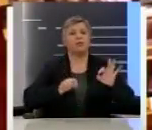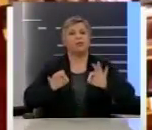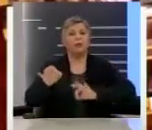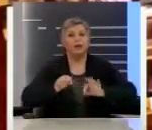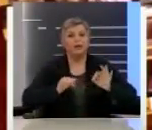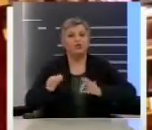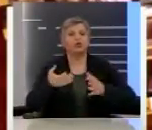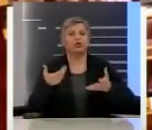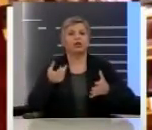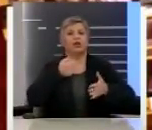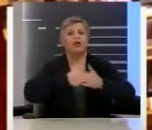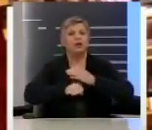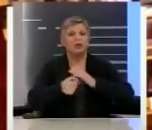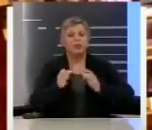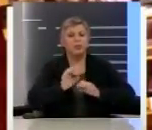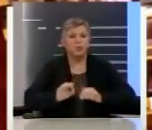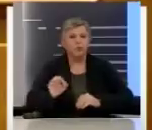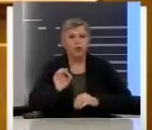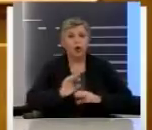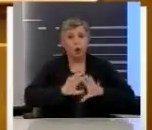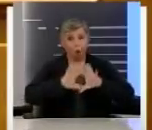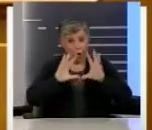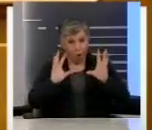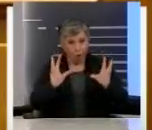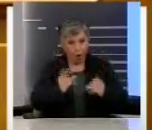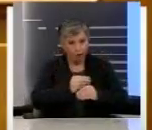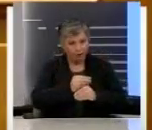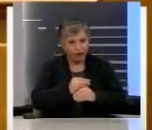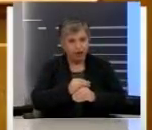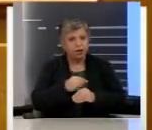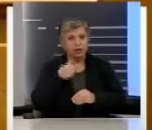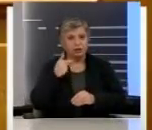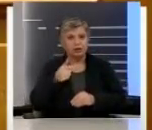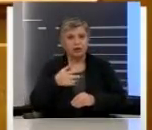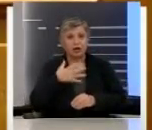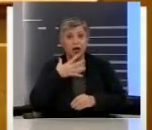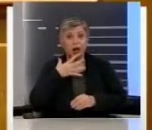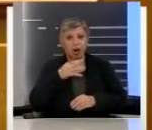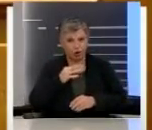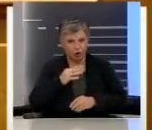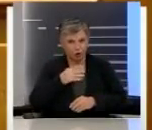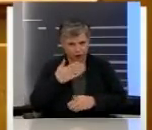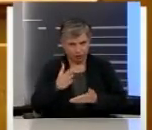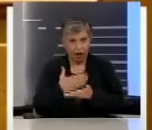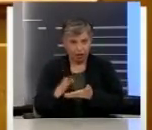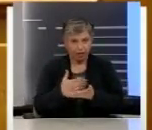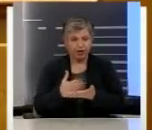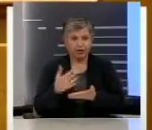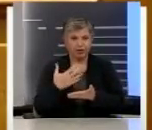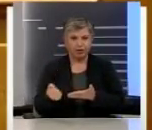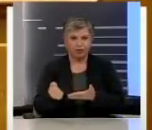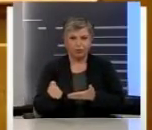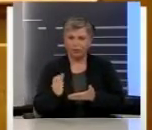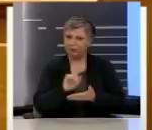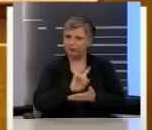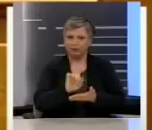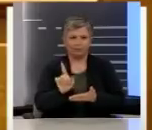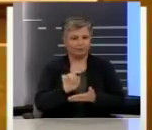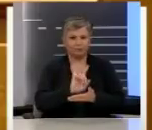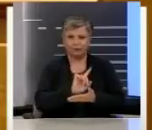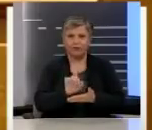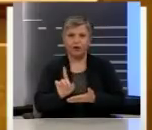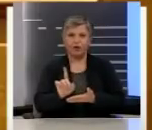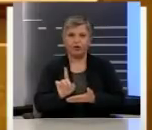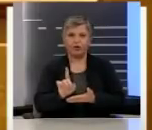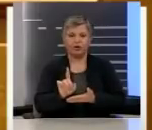γέννηση ή οποιαδήποτε άλλη κατάσταση. Περί αυτού πρόκειται λοιπόν. Και η